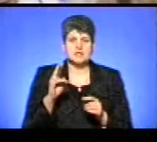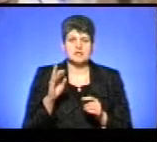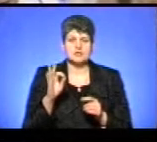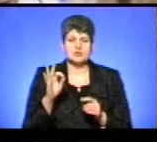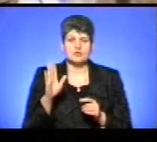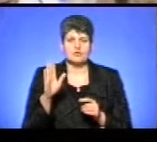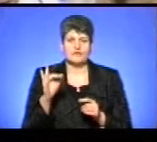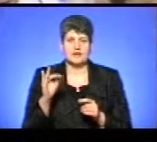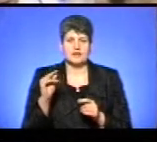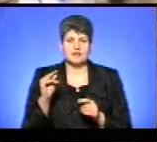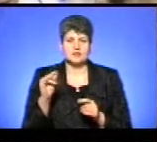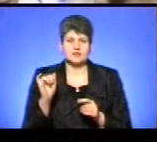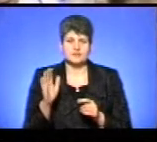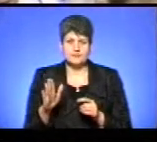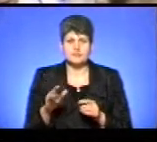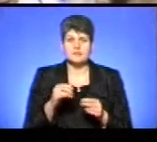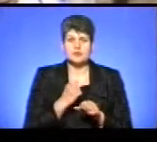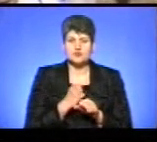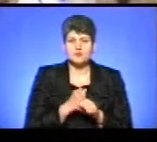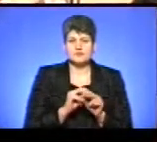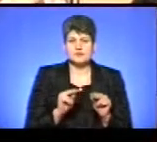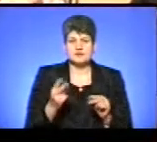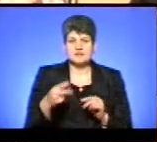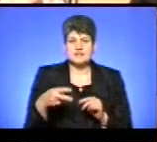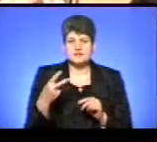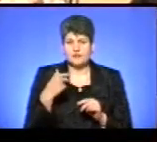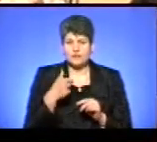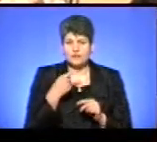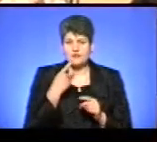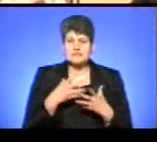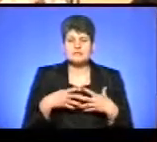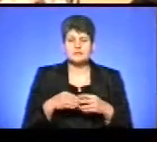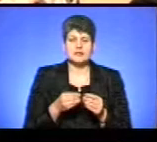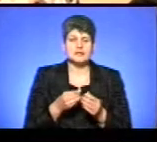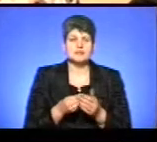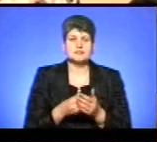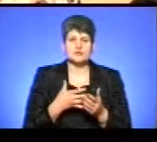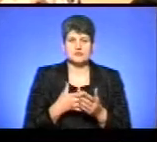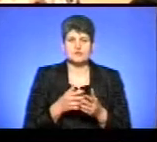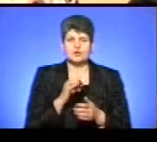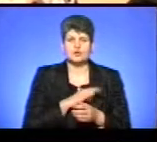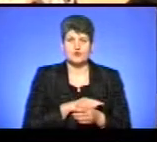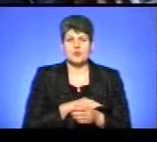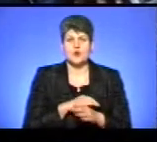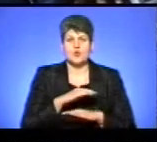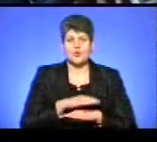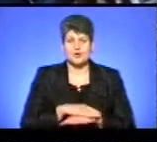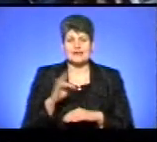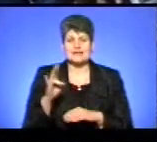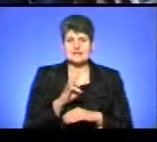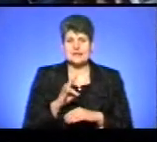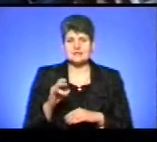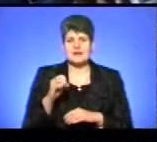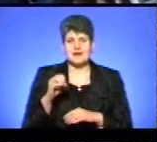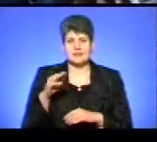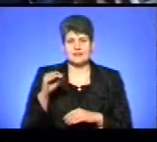Андрій Чернець з педагогом працює 22 роки. Каже, сімейні цінності застосовують на уроках християнської етики, образотворчого